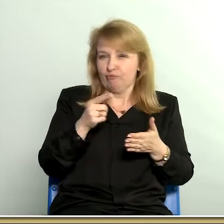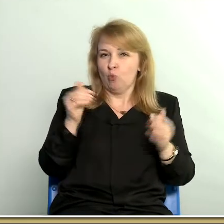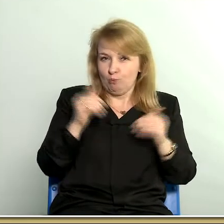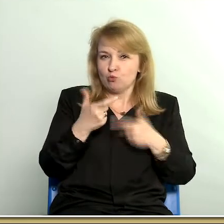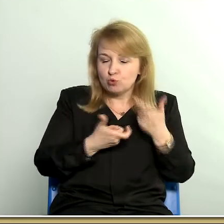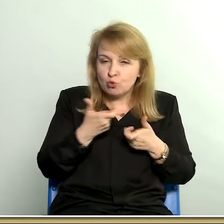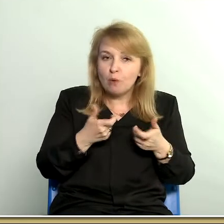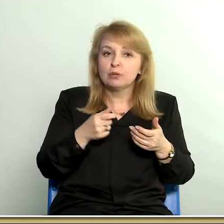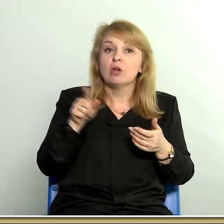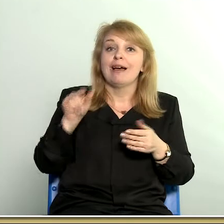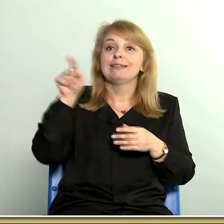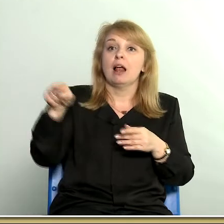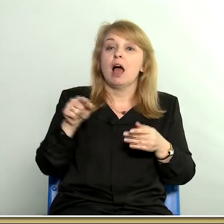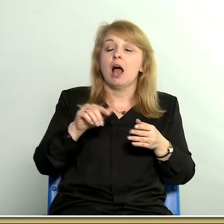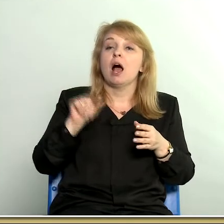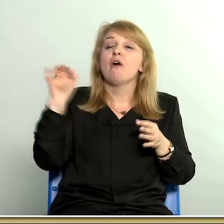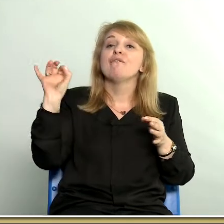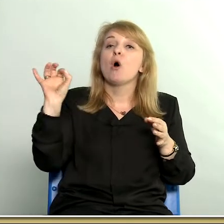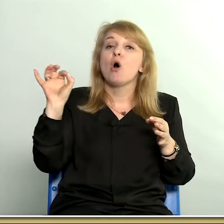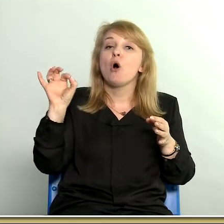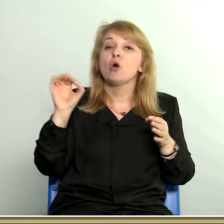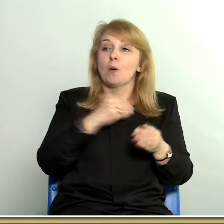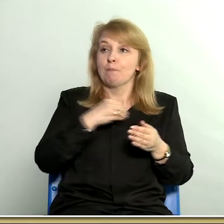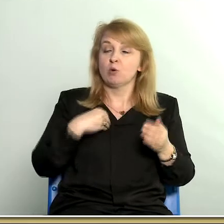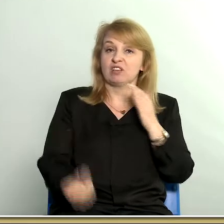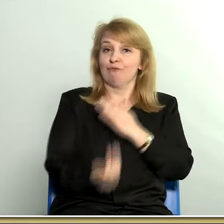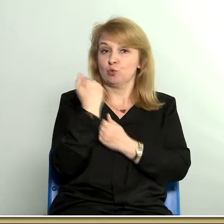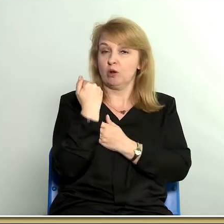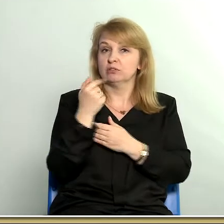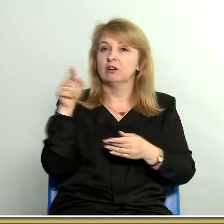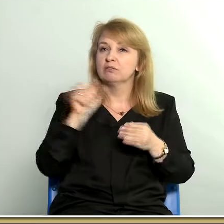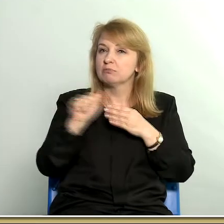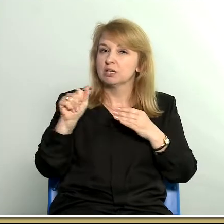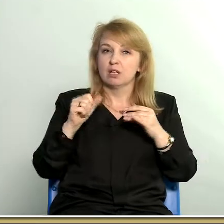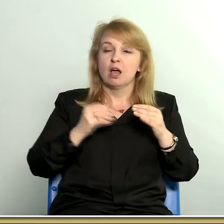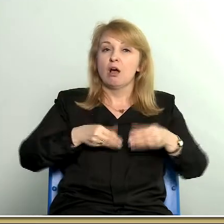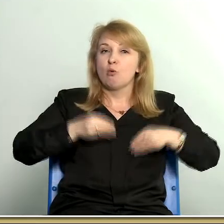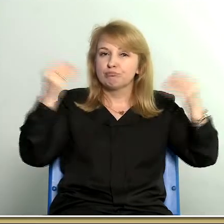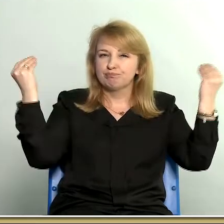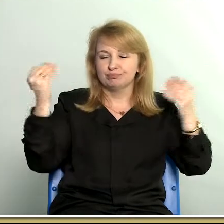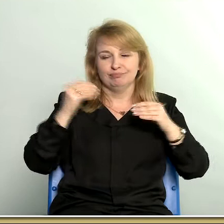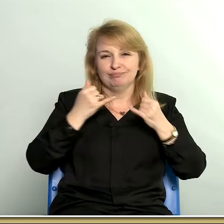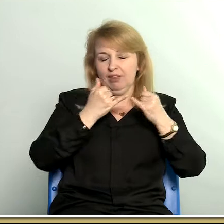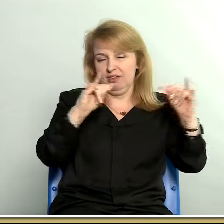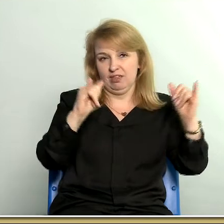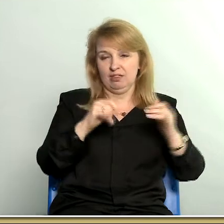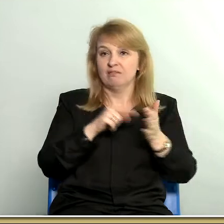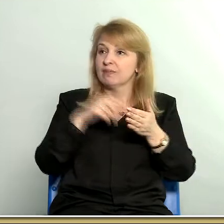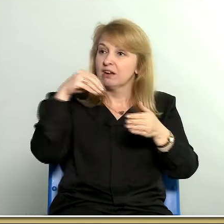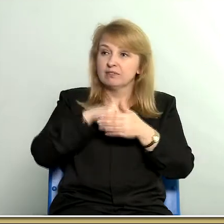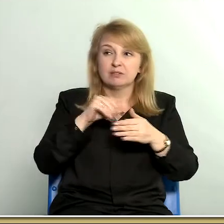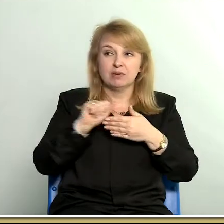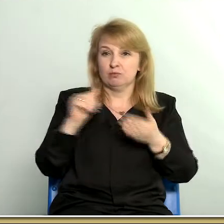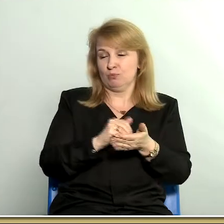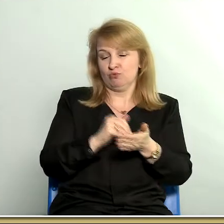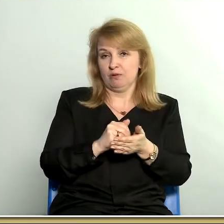być może w stronę wschodnią, do ściany wschodniej, gdzie ten poziom jest drastycznie inny, dużo bardziej wysoki i